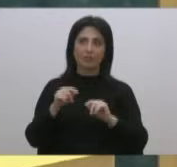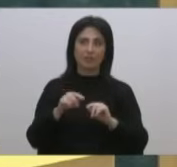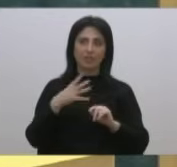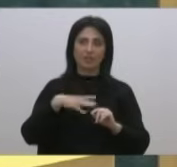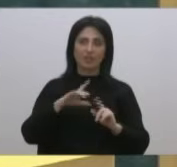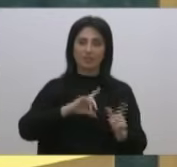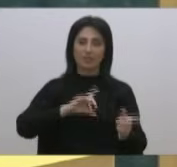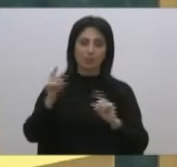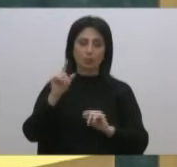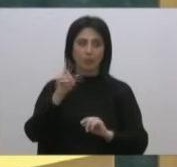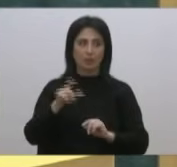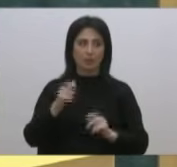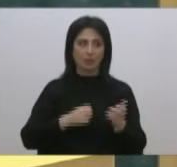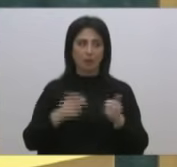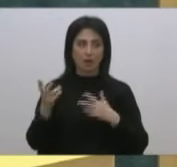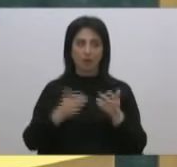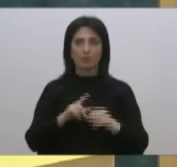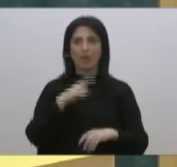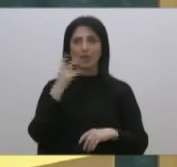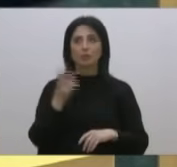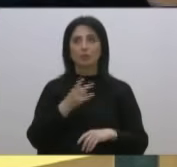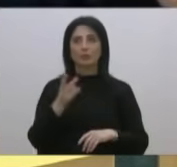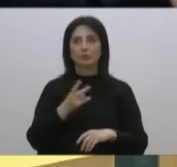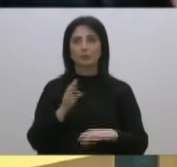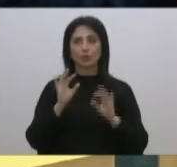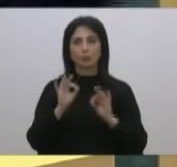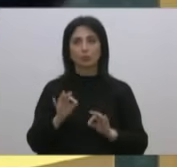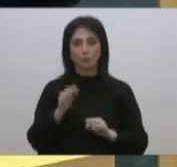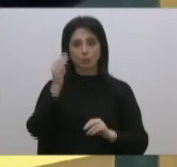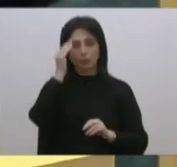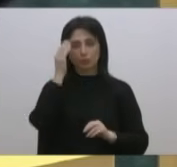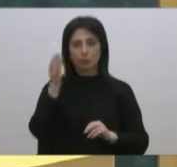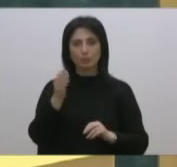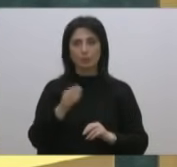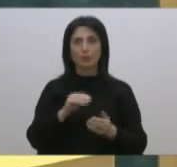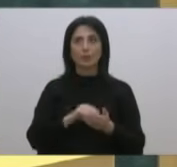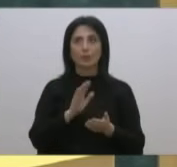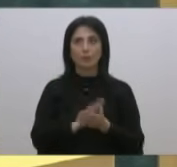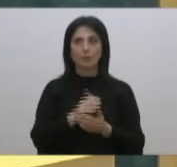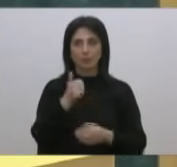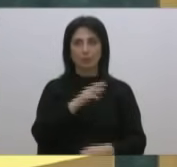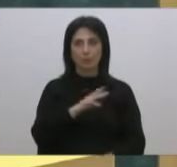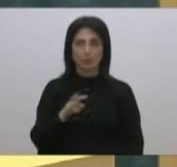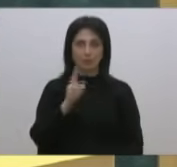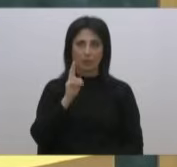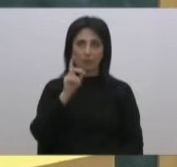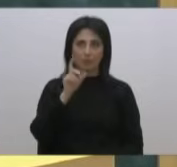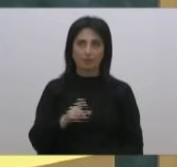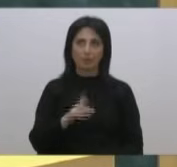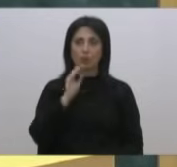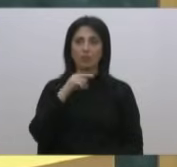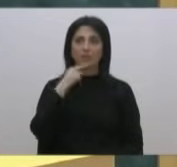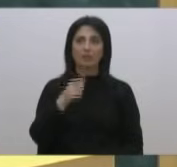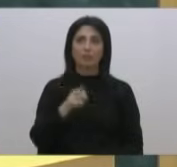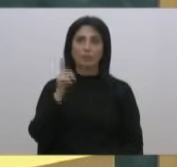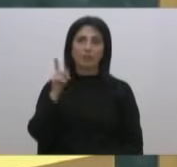ემიგრაციაში, ანუ ქვეყნიდან წასული ადამიანების რაოდენობას. რა თქმა უნდა, სწორი პოზიცია da fixira premier-ministrobis candidat. Ma